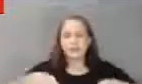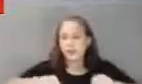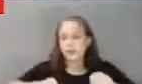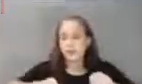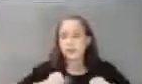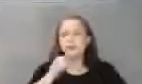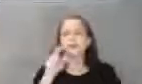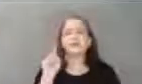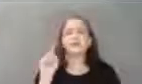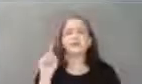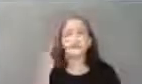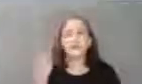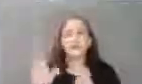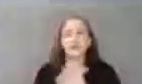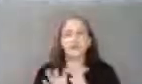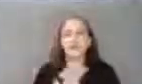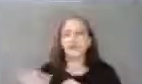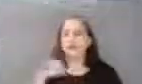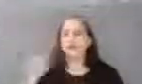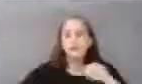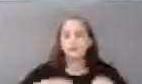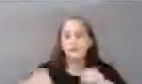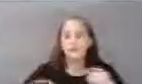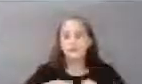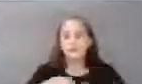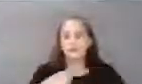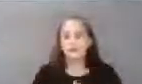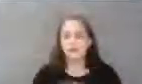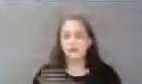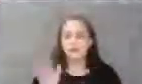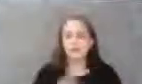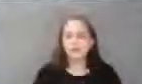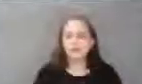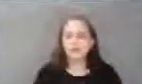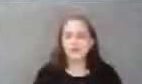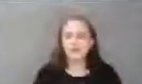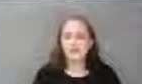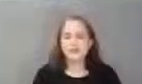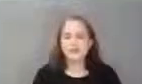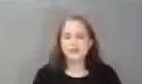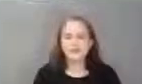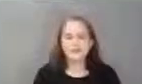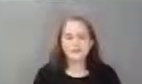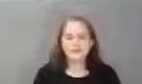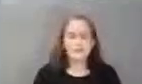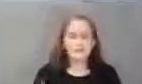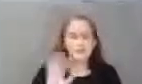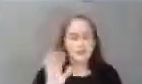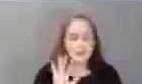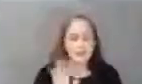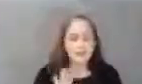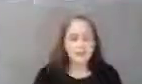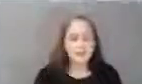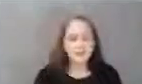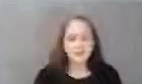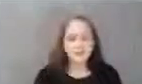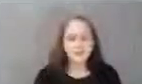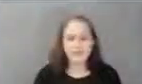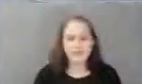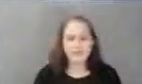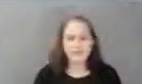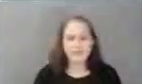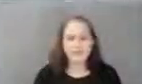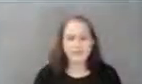na magmumula yan sa Commonwealth Avenue at maging dito sa Road 1 sa Visayas Avenue dahil doon sa pito na linya